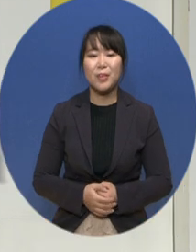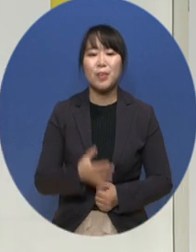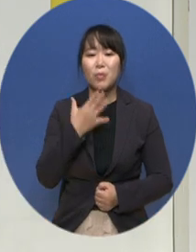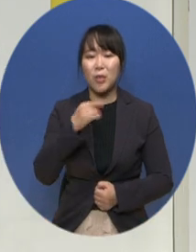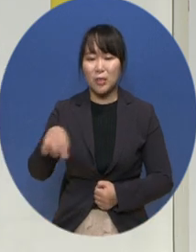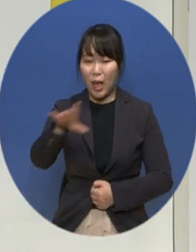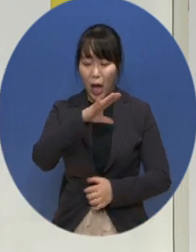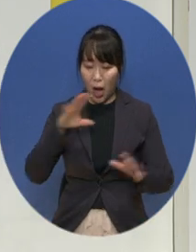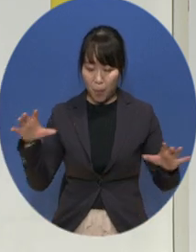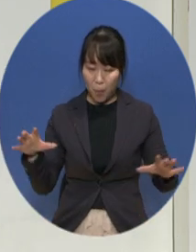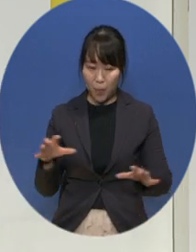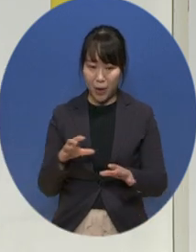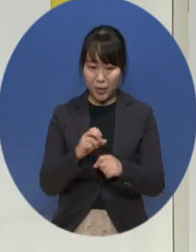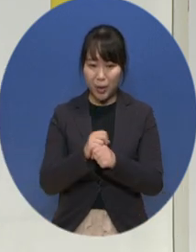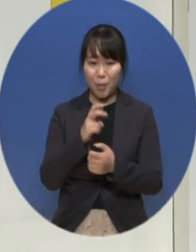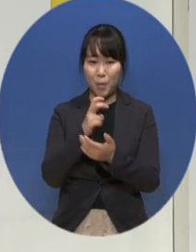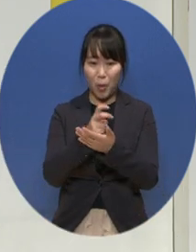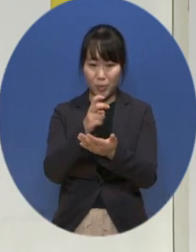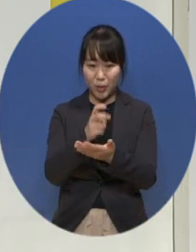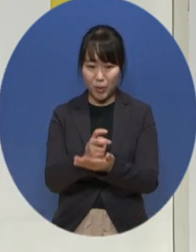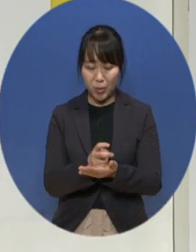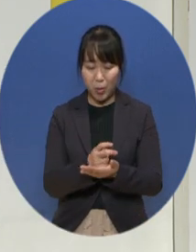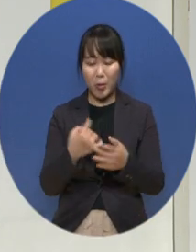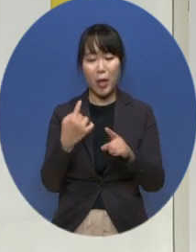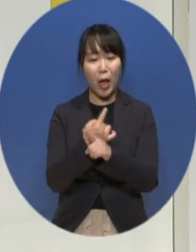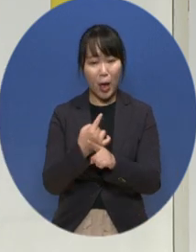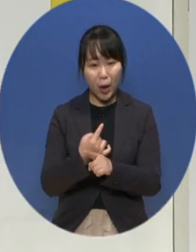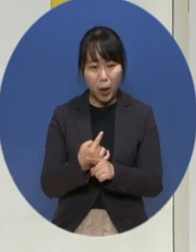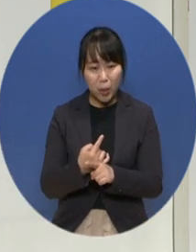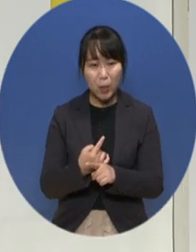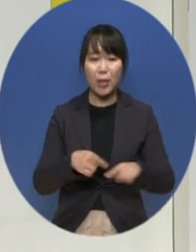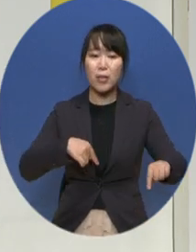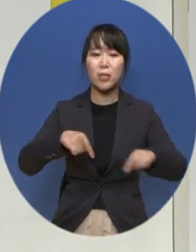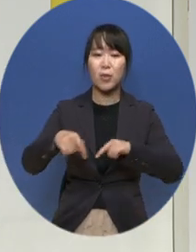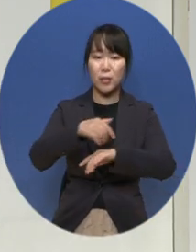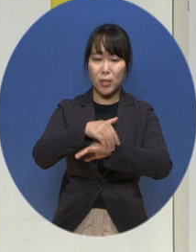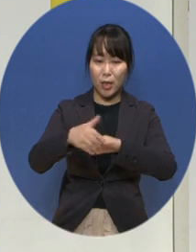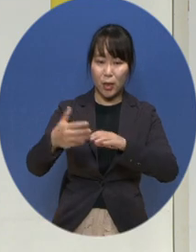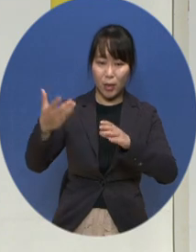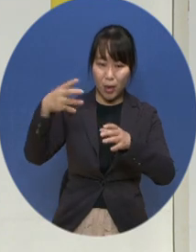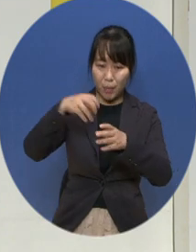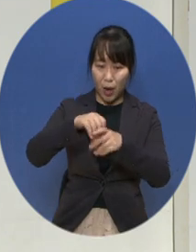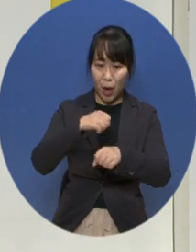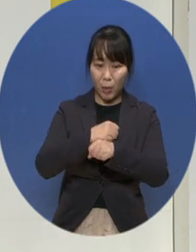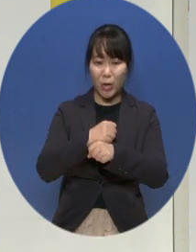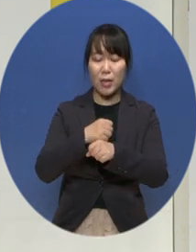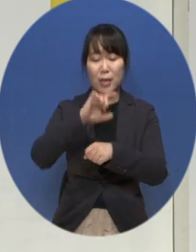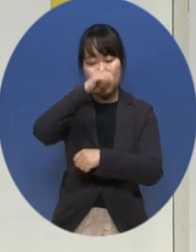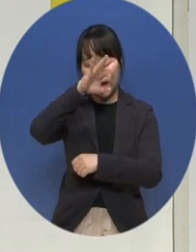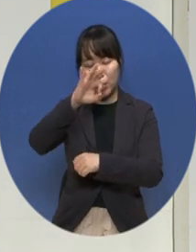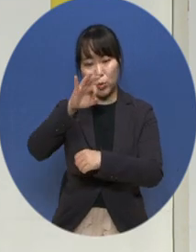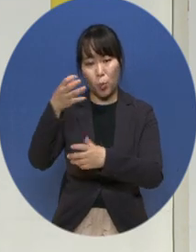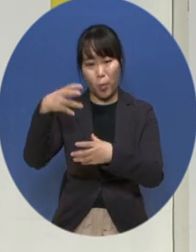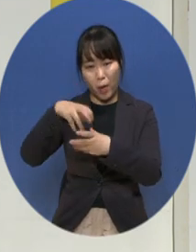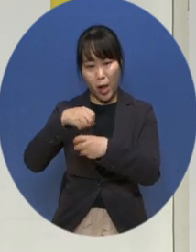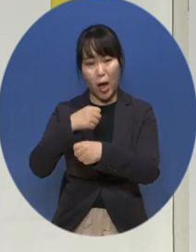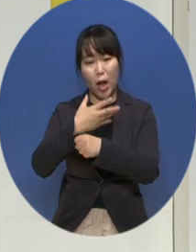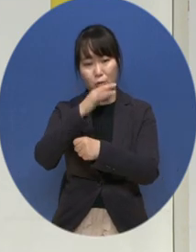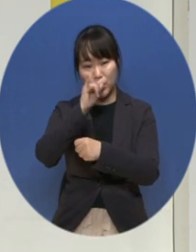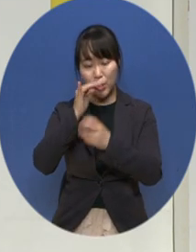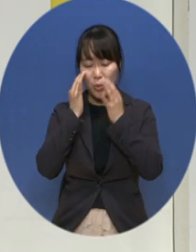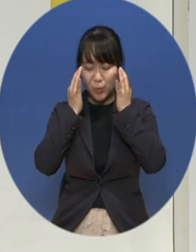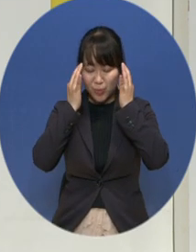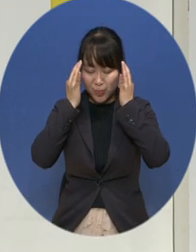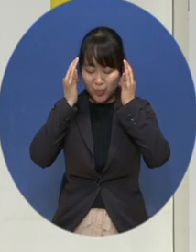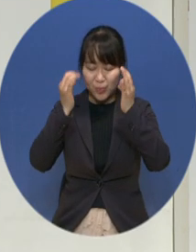것들을 다 모아서 법 제도적으로 개선하고 정책적으로 반영하고 예산도 될 수 있게 반영될 수 있게 하고